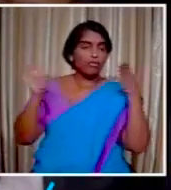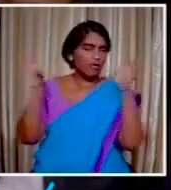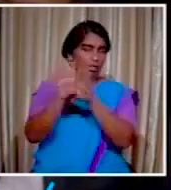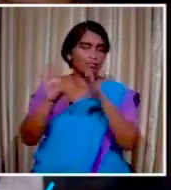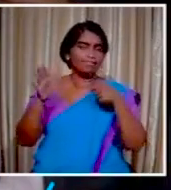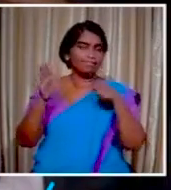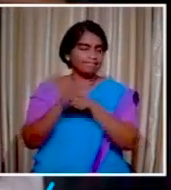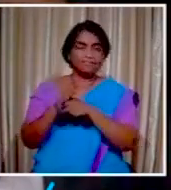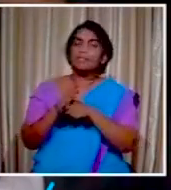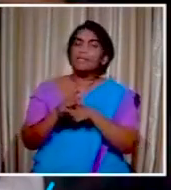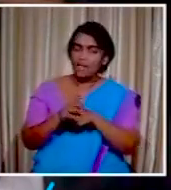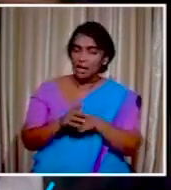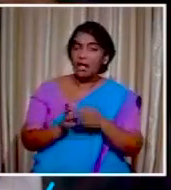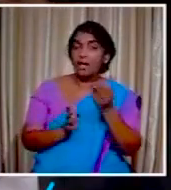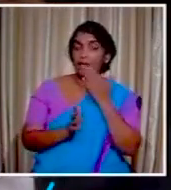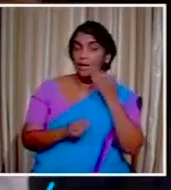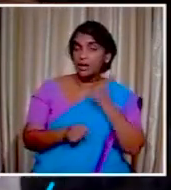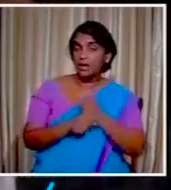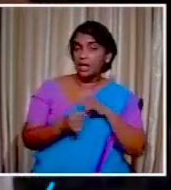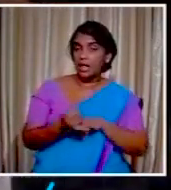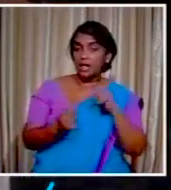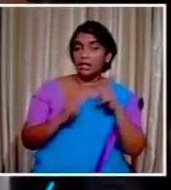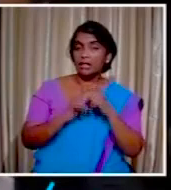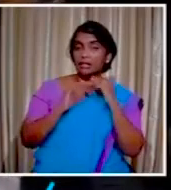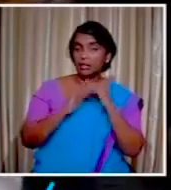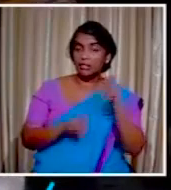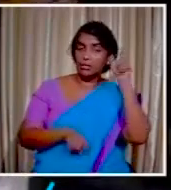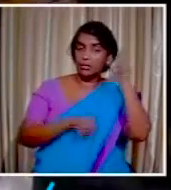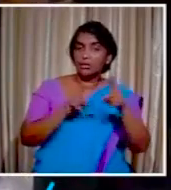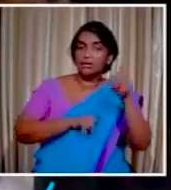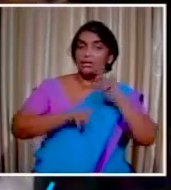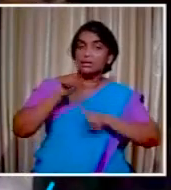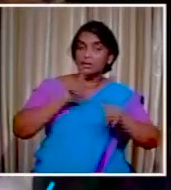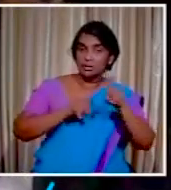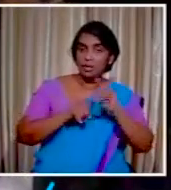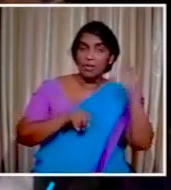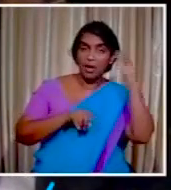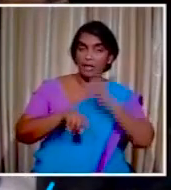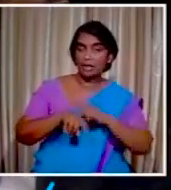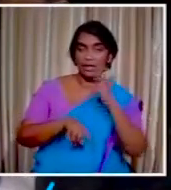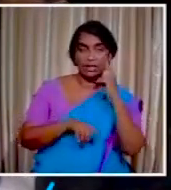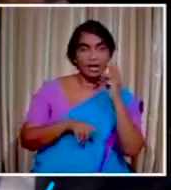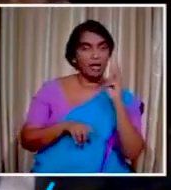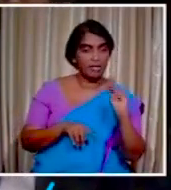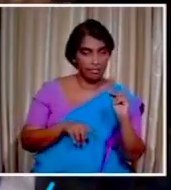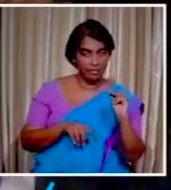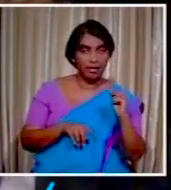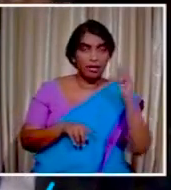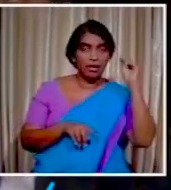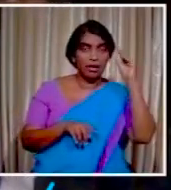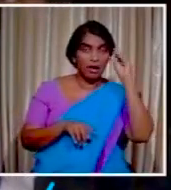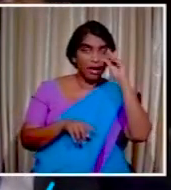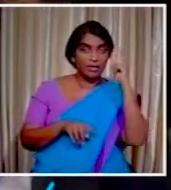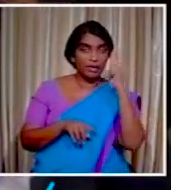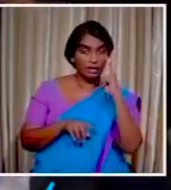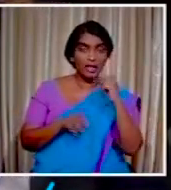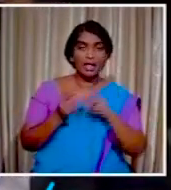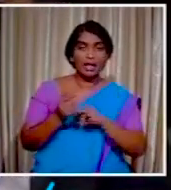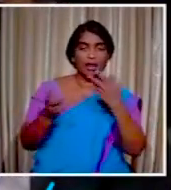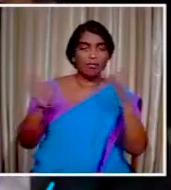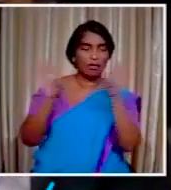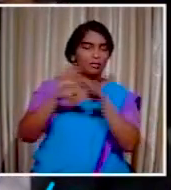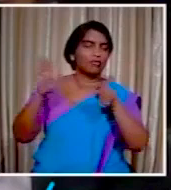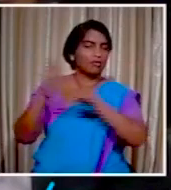ලේකම්වරයා. ඇමරිකානු රාජ්‍ය ලේකම් දෙපාර්තමේන්තුවෙන් ආපු නිලධාරින් එක්ක සාකච්ඡාවක් තිබුණේ හවස දෙකම ආරට. හවස දෙකට ගෙනල්ලා ලේකම්වරයා හිර